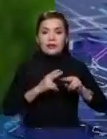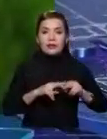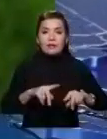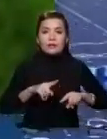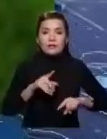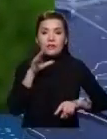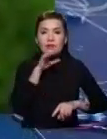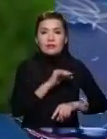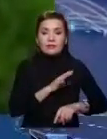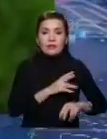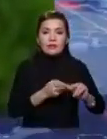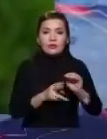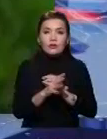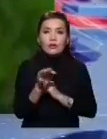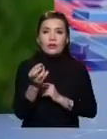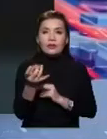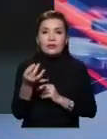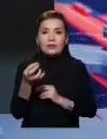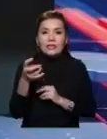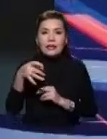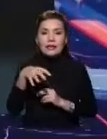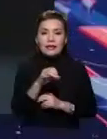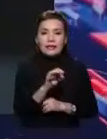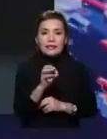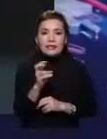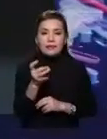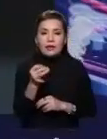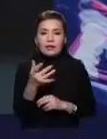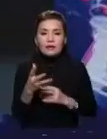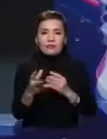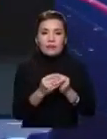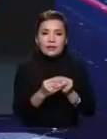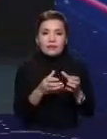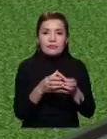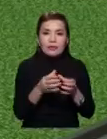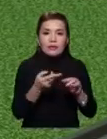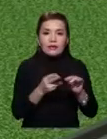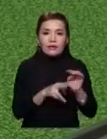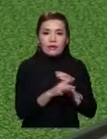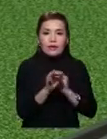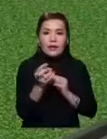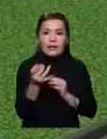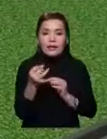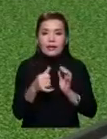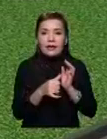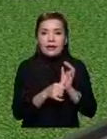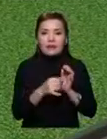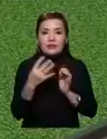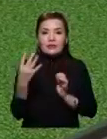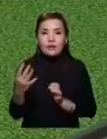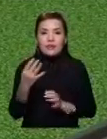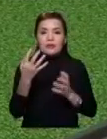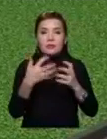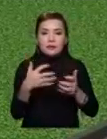өткізді. Румындық спортшы Сарана Кристия Рыбакинамен жұптасып Ига Швентек Каролин Гарсия дуэтін алтта